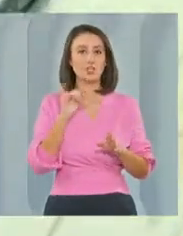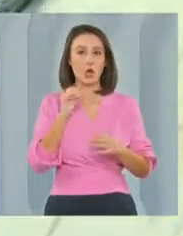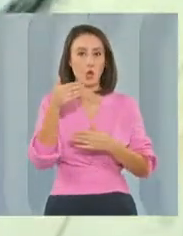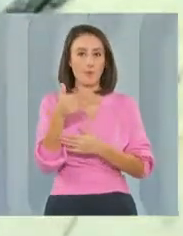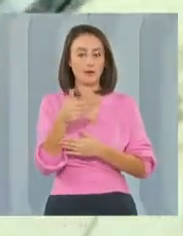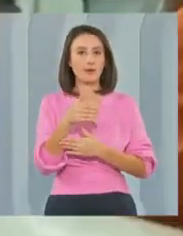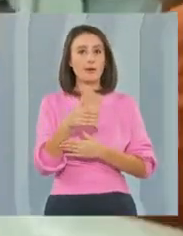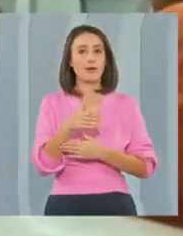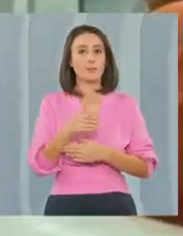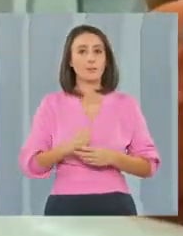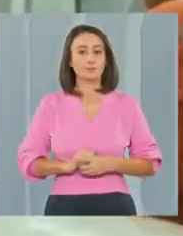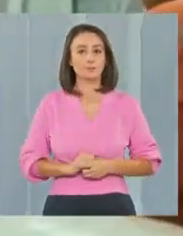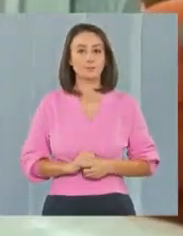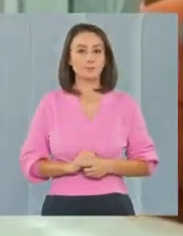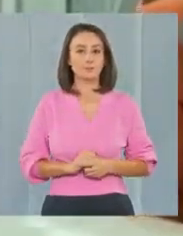la compania Blaxy Oil and gas